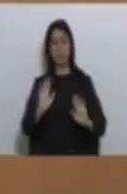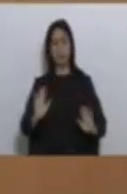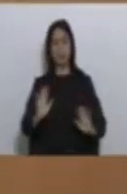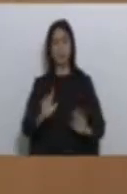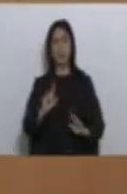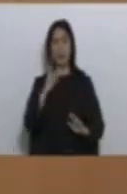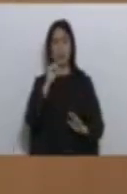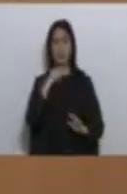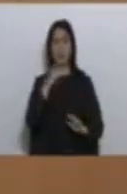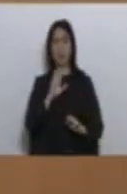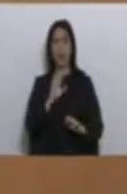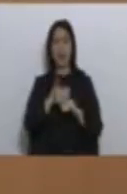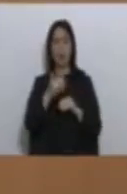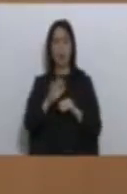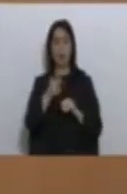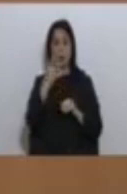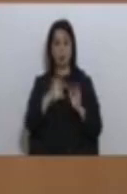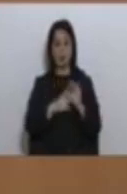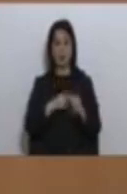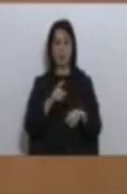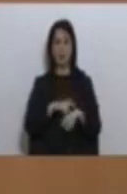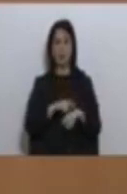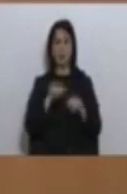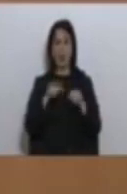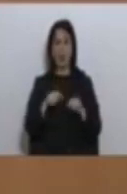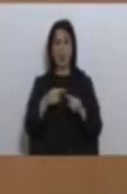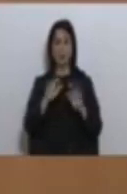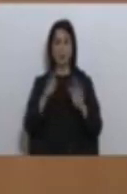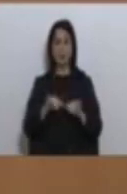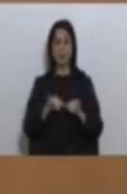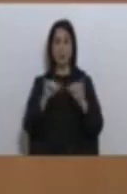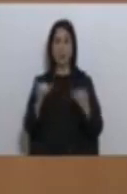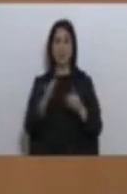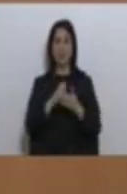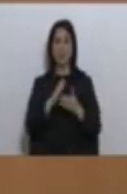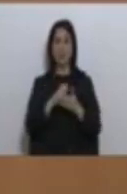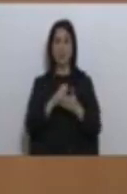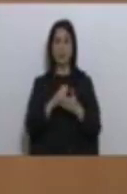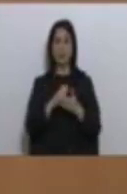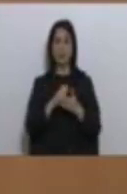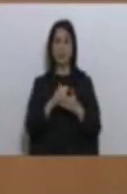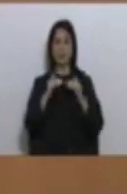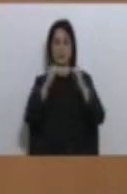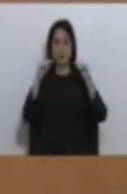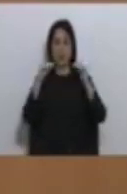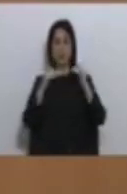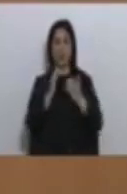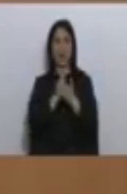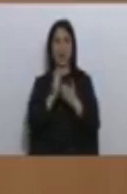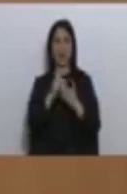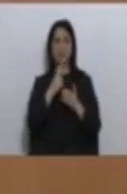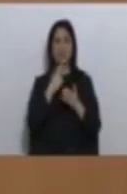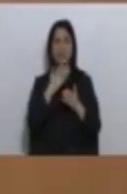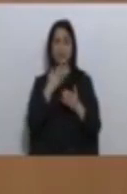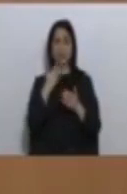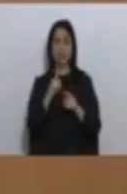როდესაც საუბრობთ არაუგიანეს 48 საათისა, აქ ამ შემთხვევაში გაზრდილი არის ჭერი და არავის არ გვეპარება ეჭვი